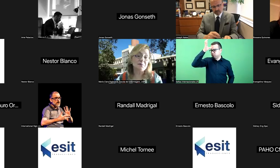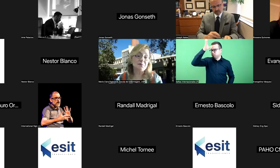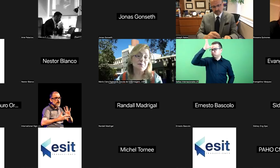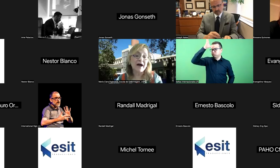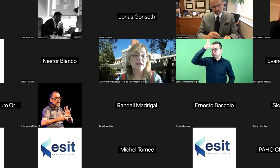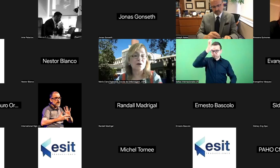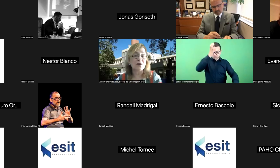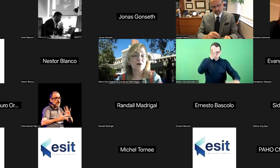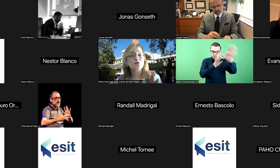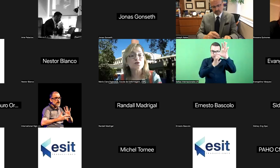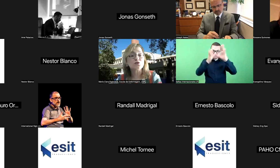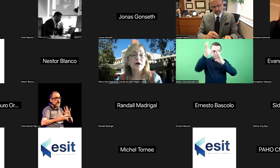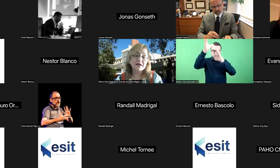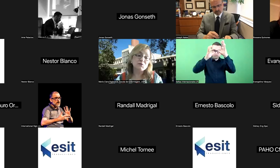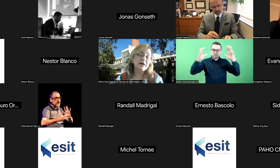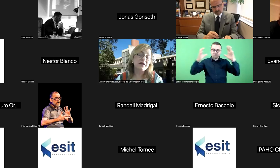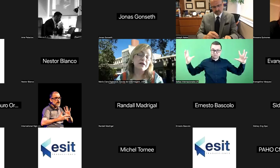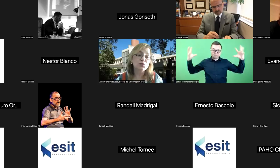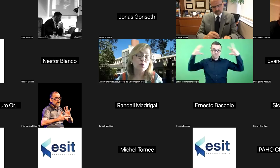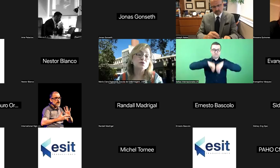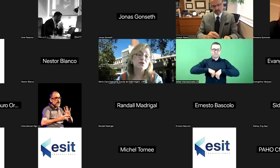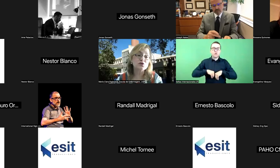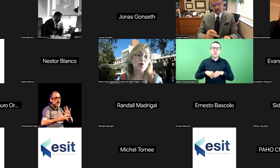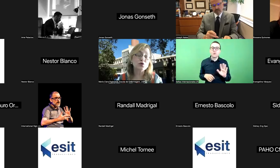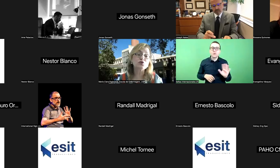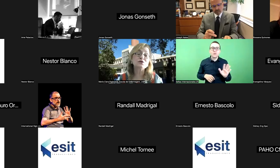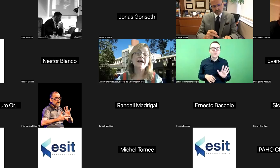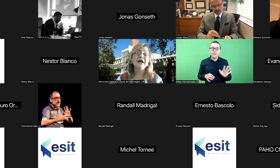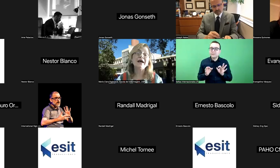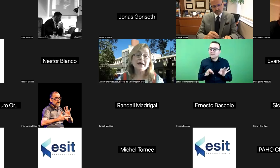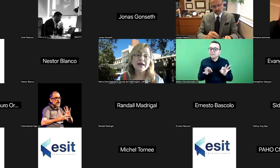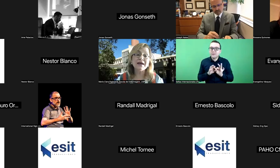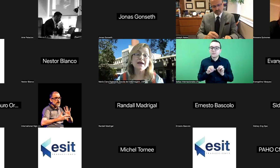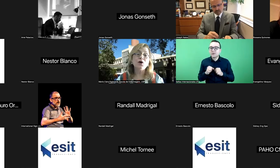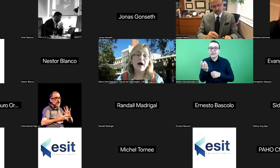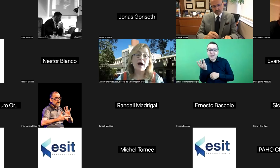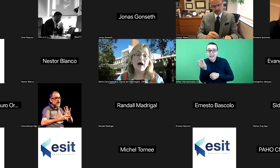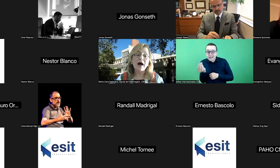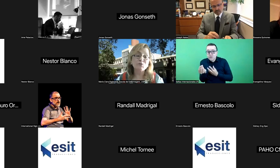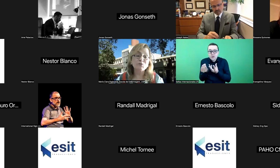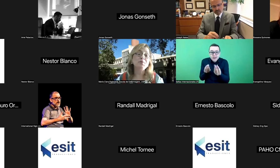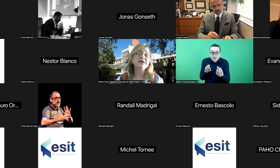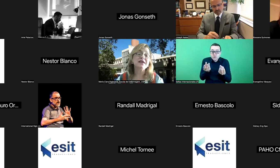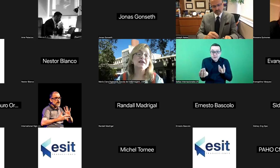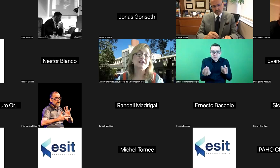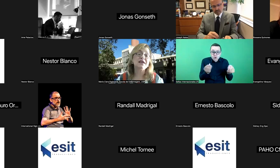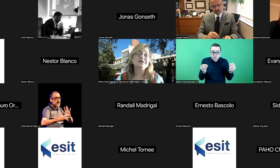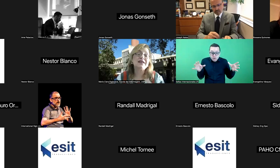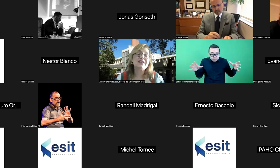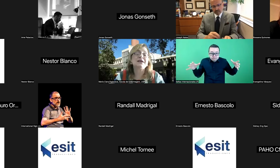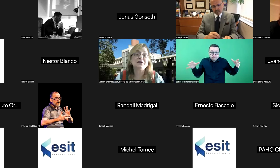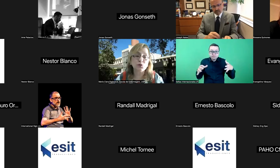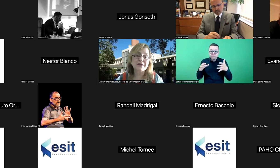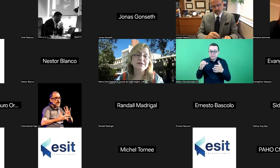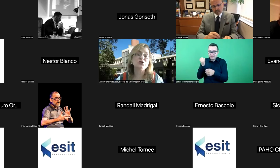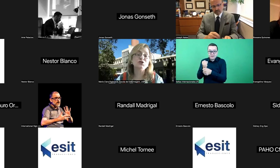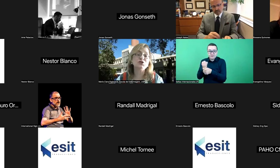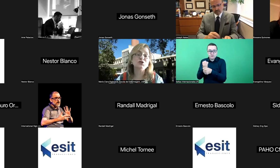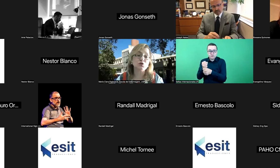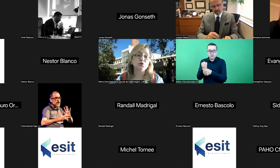pouvoir avoir toutes les connaissances d'une façon souveraine. C'est important que les équipes apprennent à travailler ensemble en